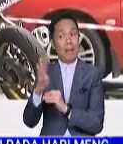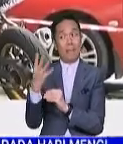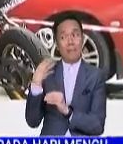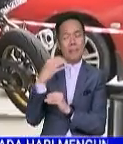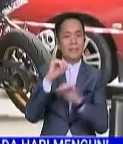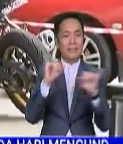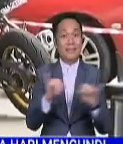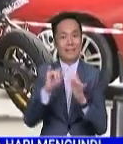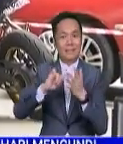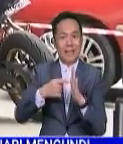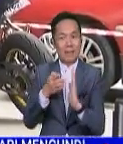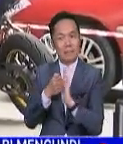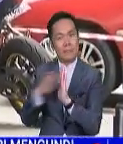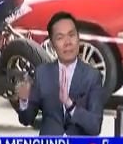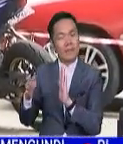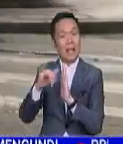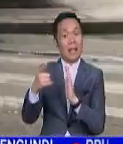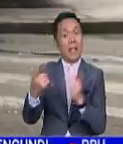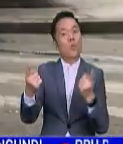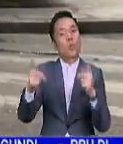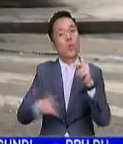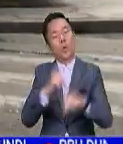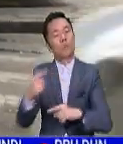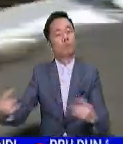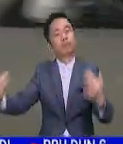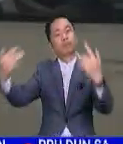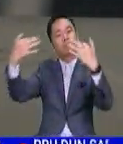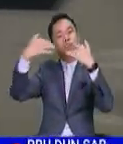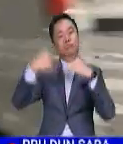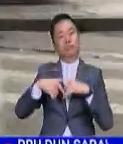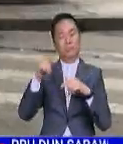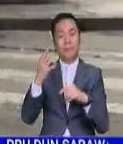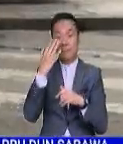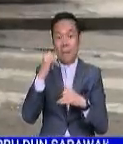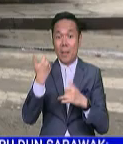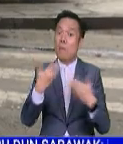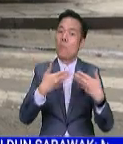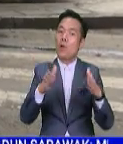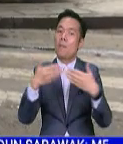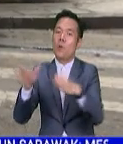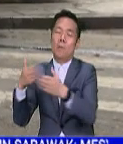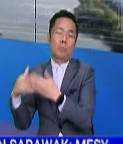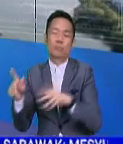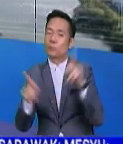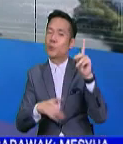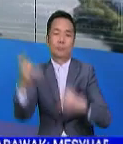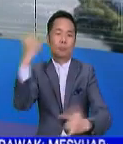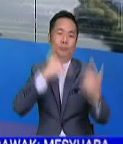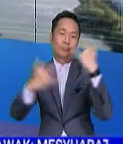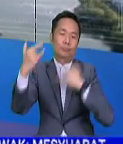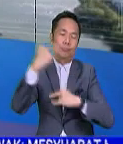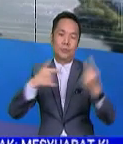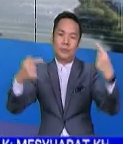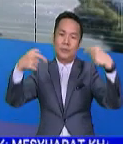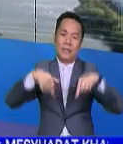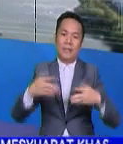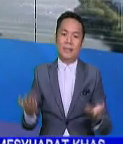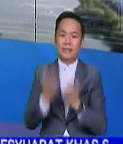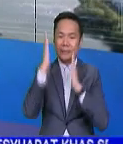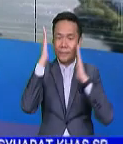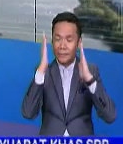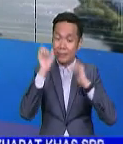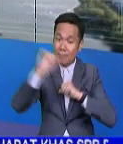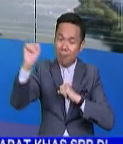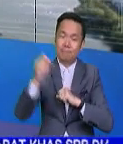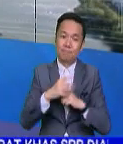dijangka akan terus menerima kemasukan pengunjung berikutan lebih banyak kelonggaran dibenarkan demikian paparan dari